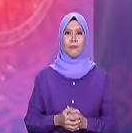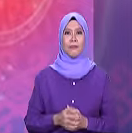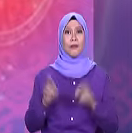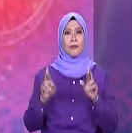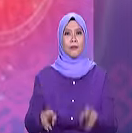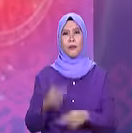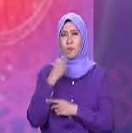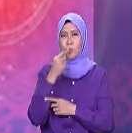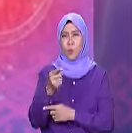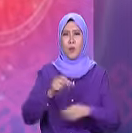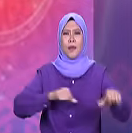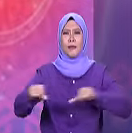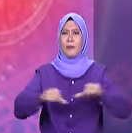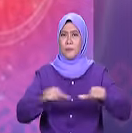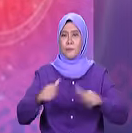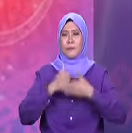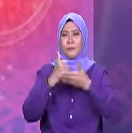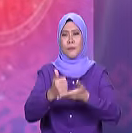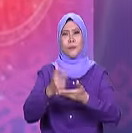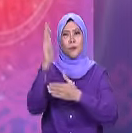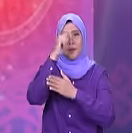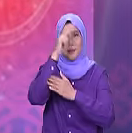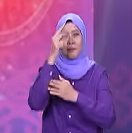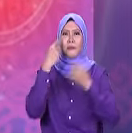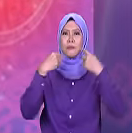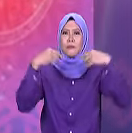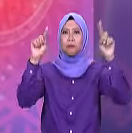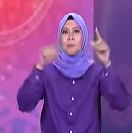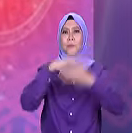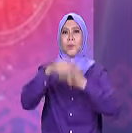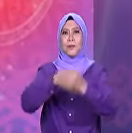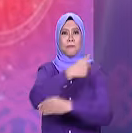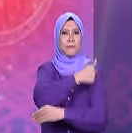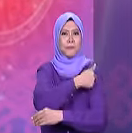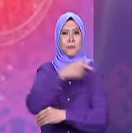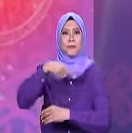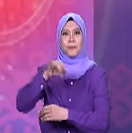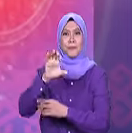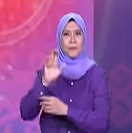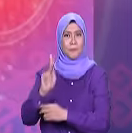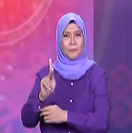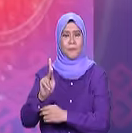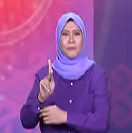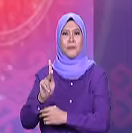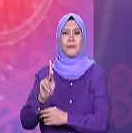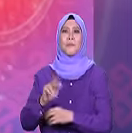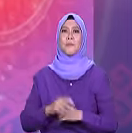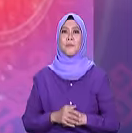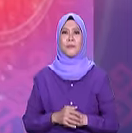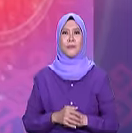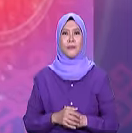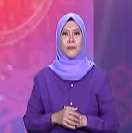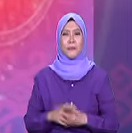Rakyat digesa proaktif membantu kerajaan menjayakan program imunisasi COVID-19 kebangsaan